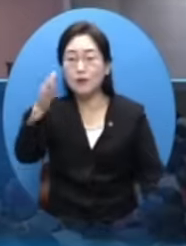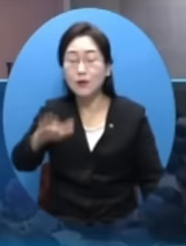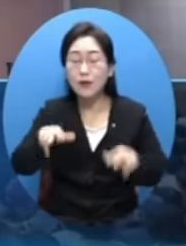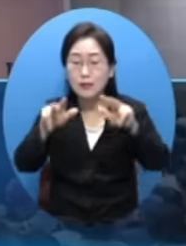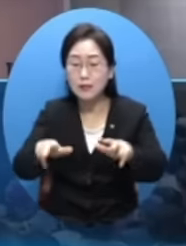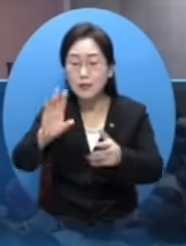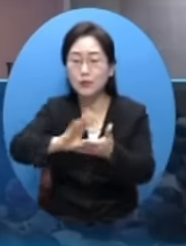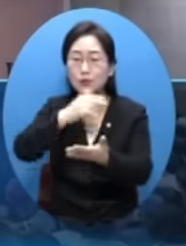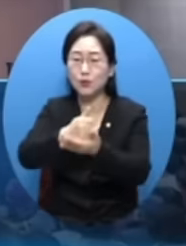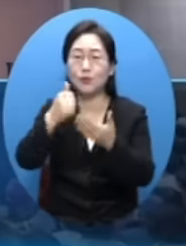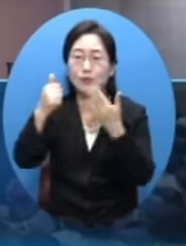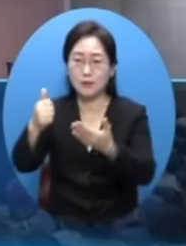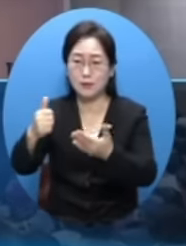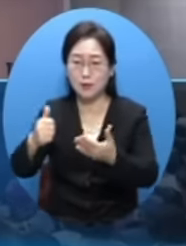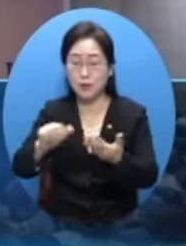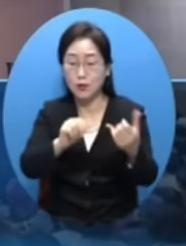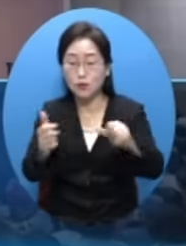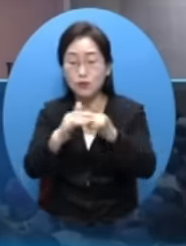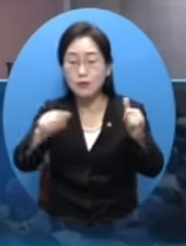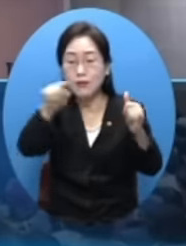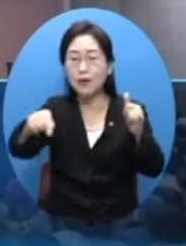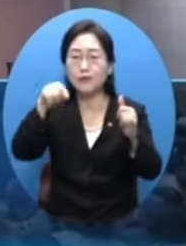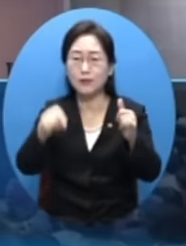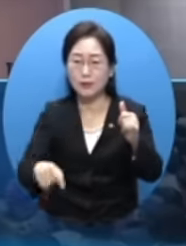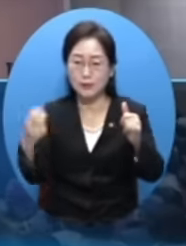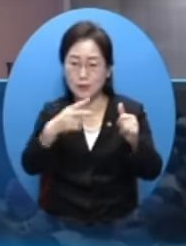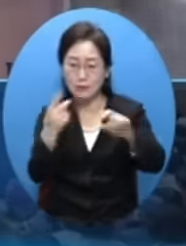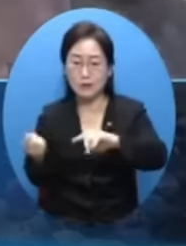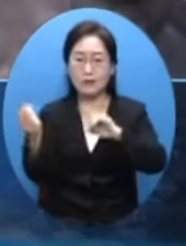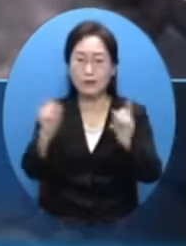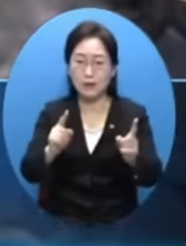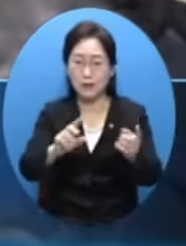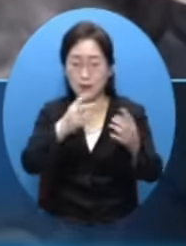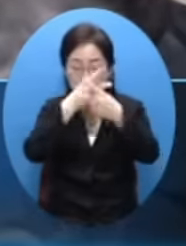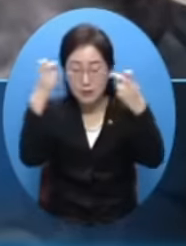이제 그리스도께서 죽은 자 가운데서 다시 살아나사